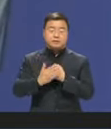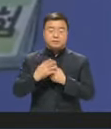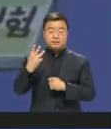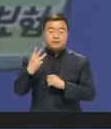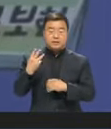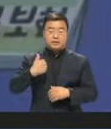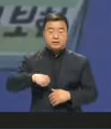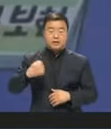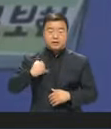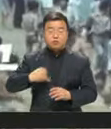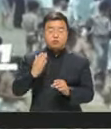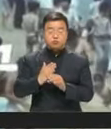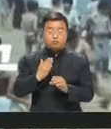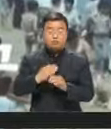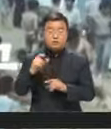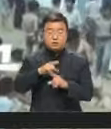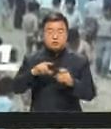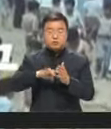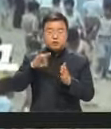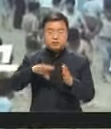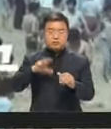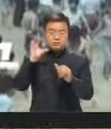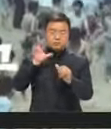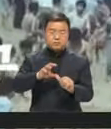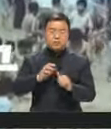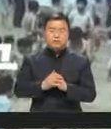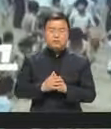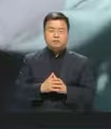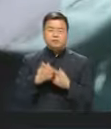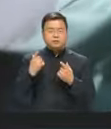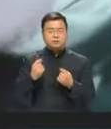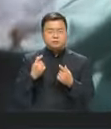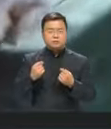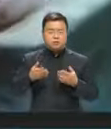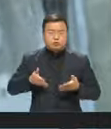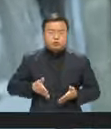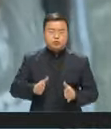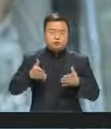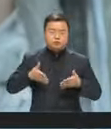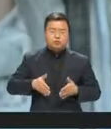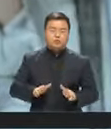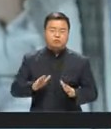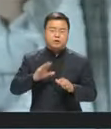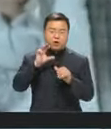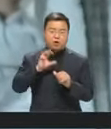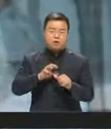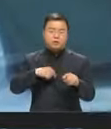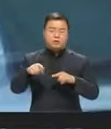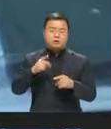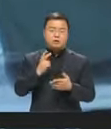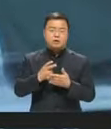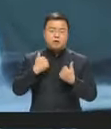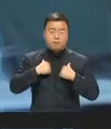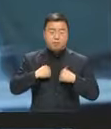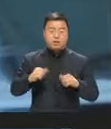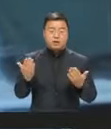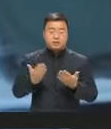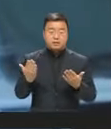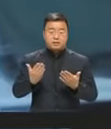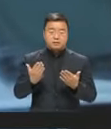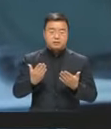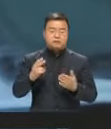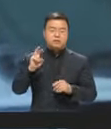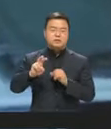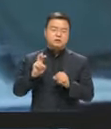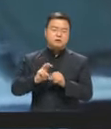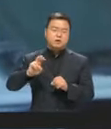정책마저 도입됩니다. 정부가 이런 출산 억제 정책을 포기한 건 불과 20년 전. 그 사이 평균 자녀 수는 반토막이